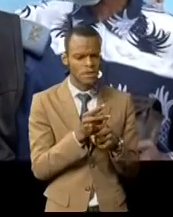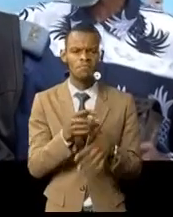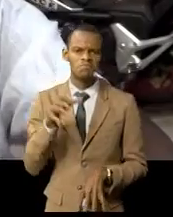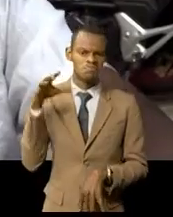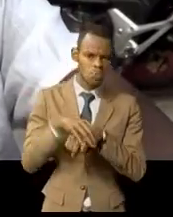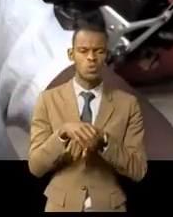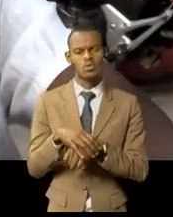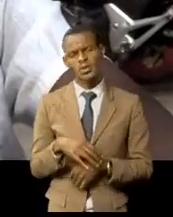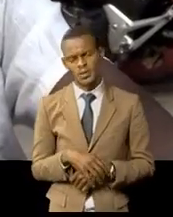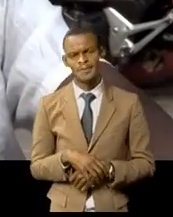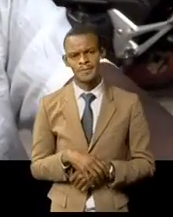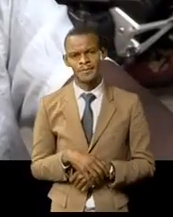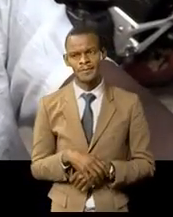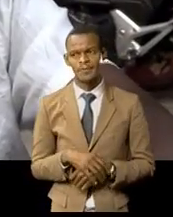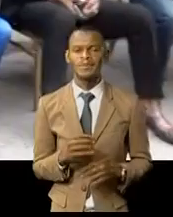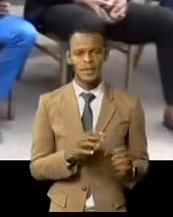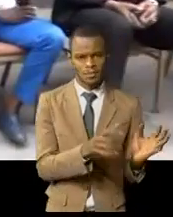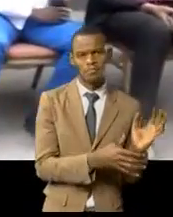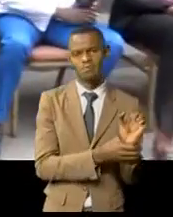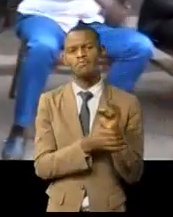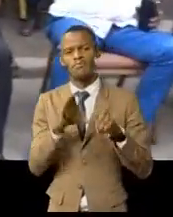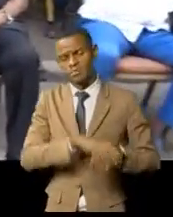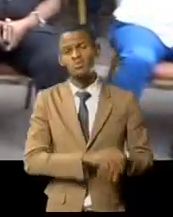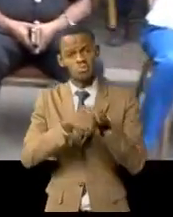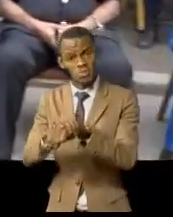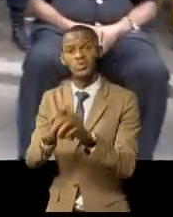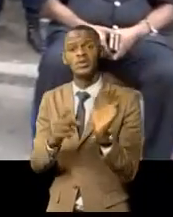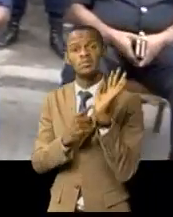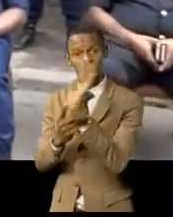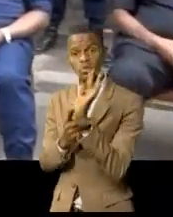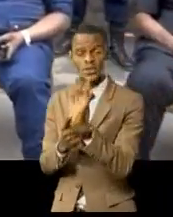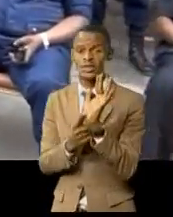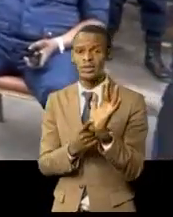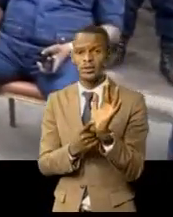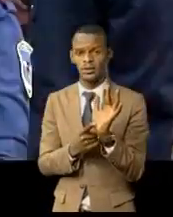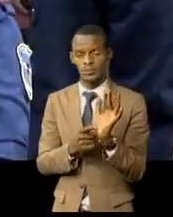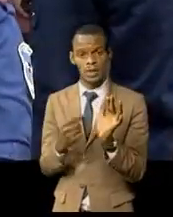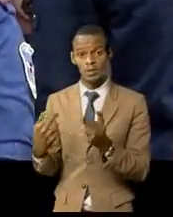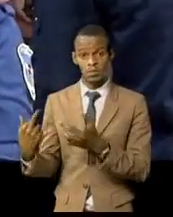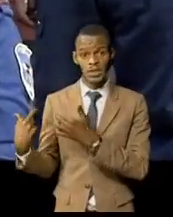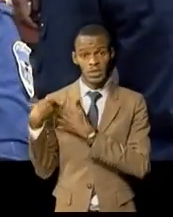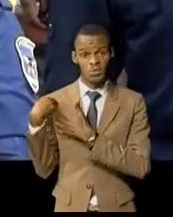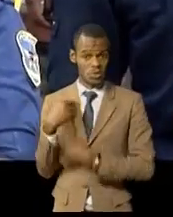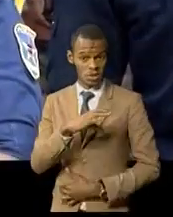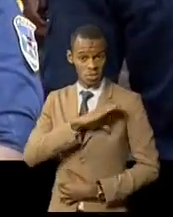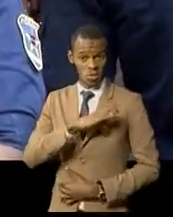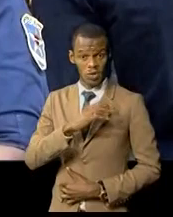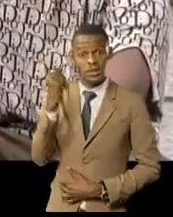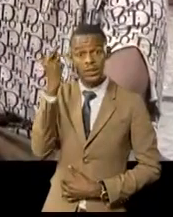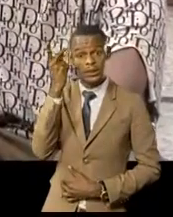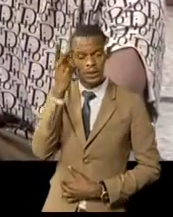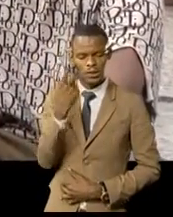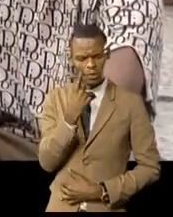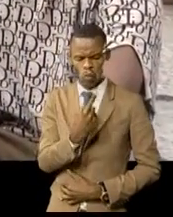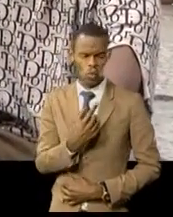Ces malfrats ont été présentés au commissaire divisionnaire adjoint Silvano Kasongo, commandant police nationale congolaise, ville de Kinshasa.